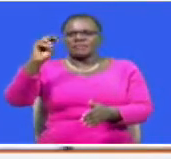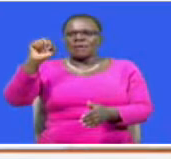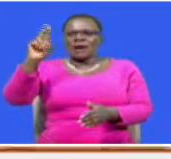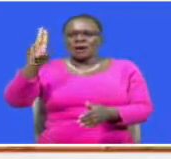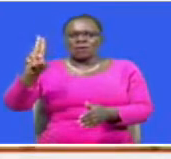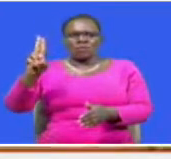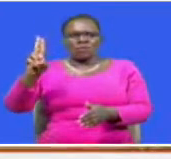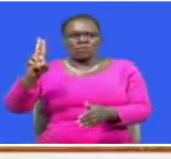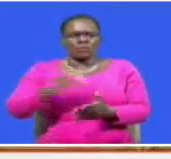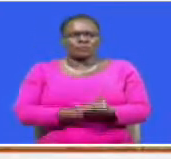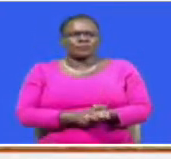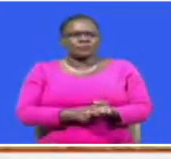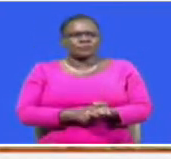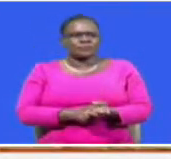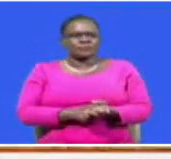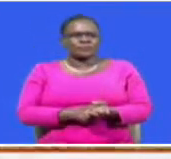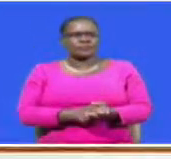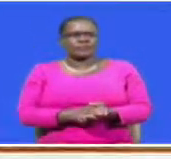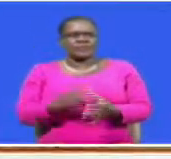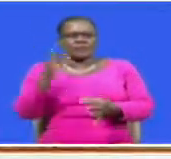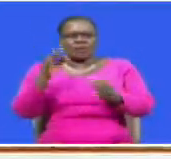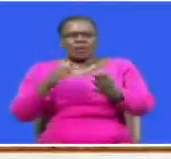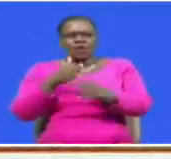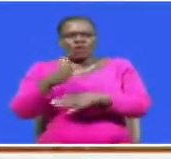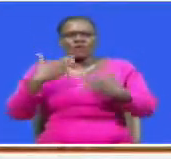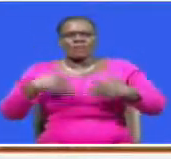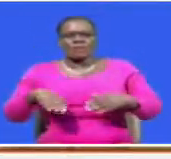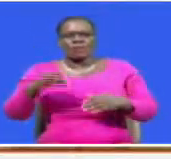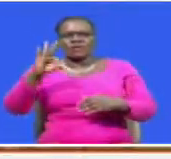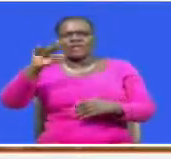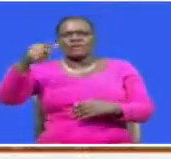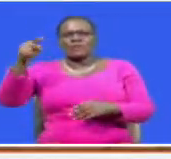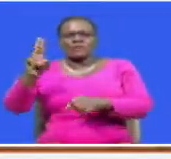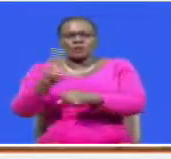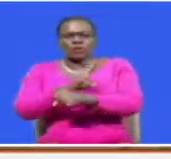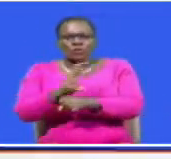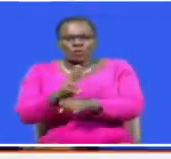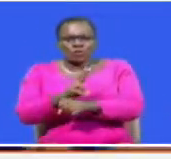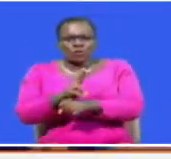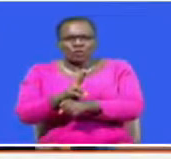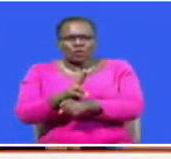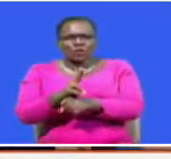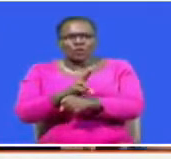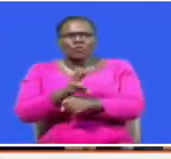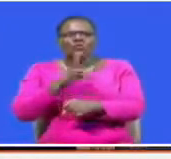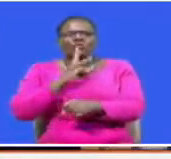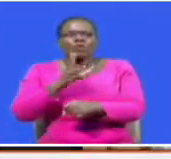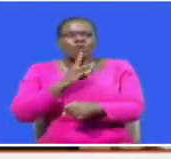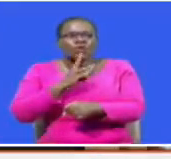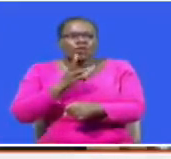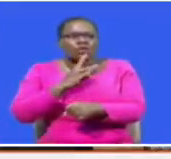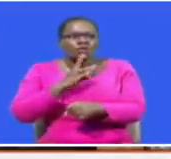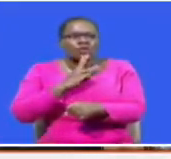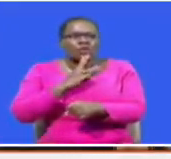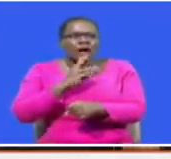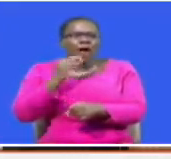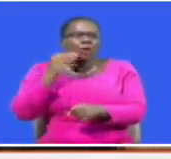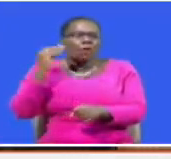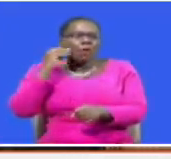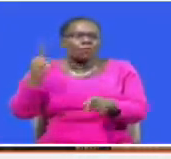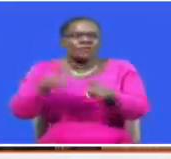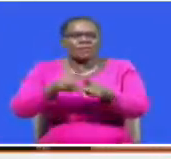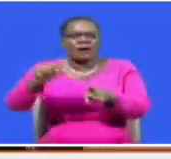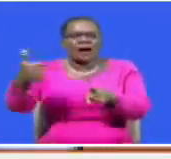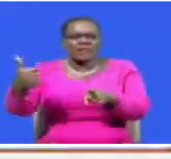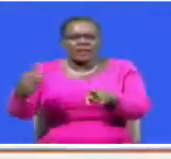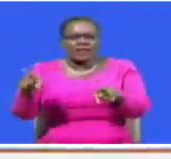is like a stream. Mto ya Sonyiro utegemewa na zaidi ya wakazi milioni 3.6 wanaotumia maji yake kwa shughuli ya nyumbani na shughuli